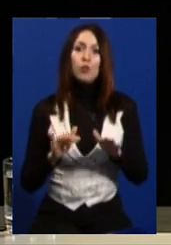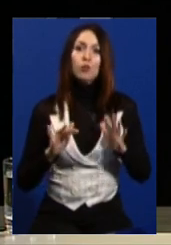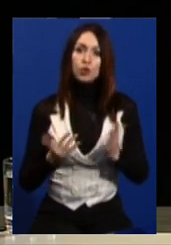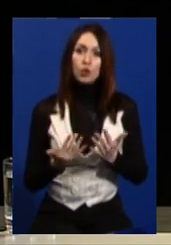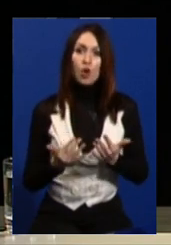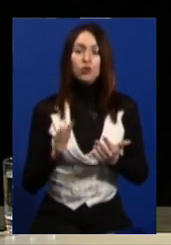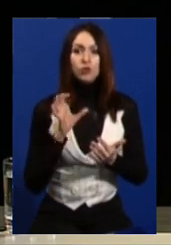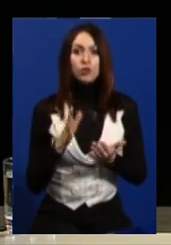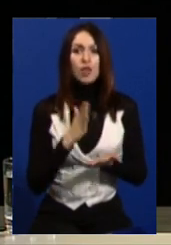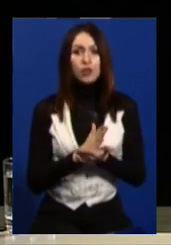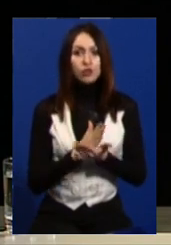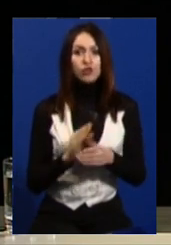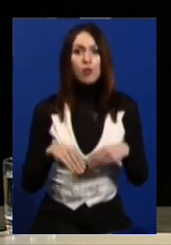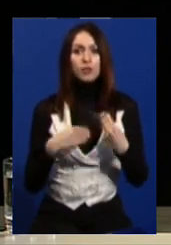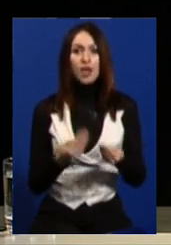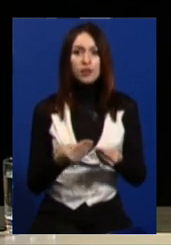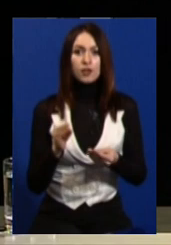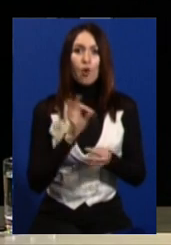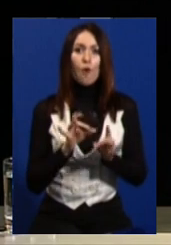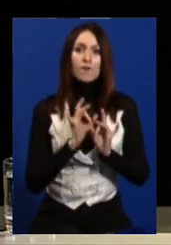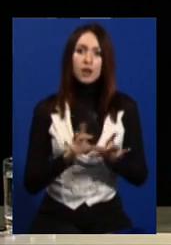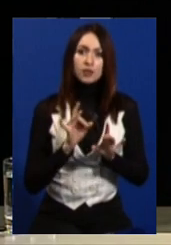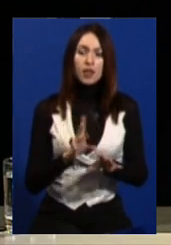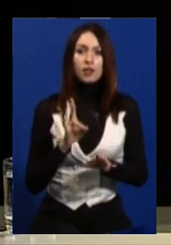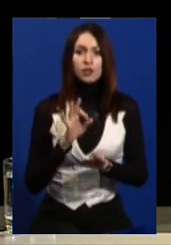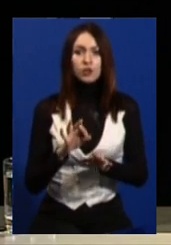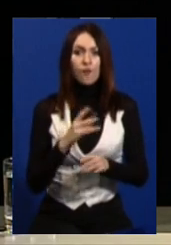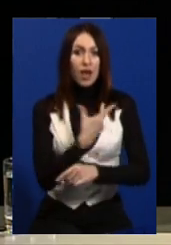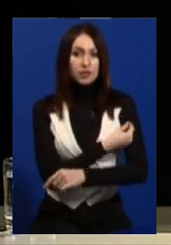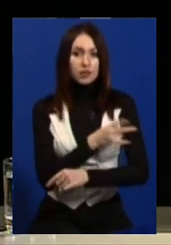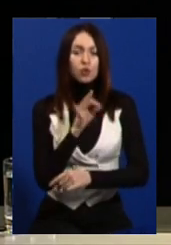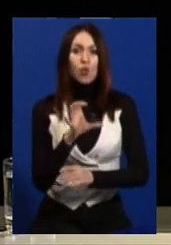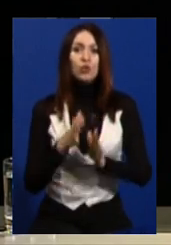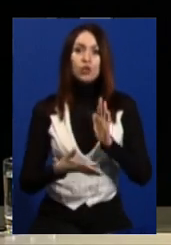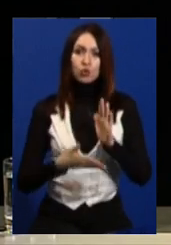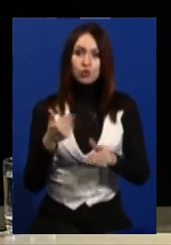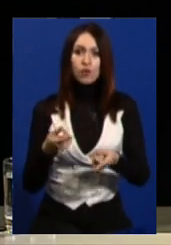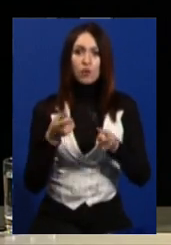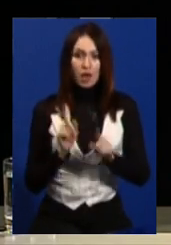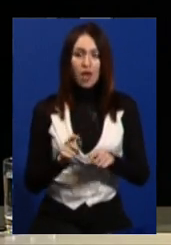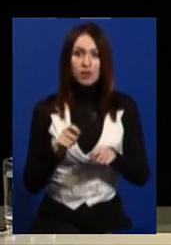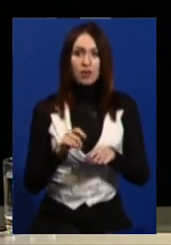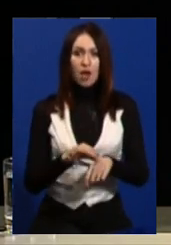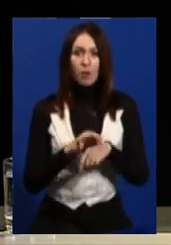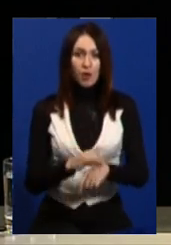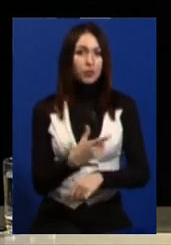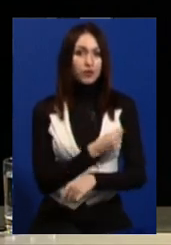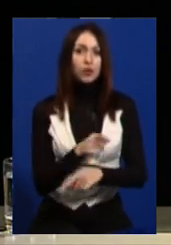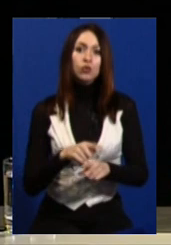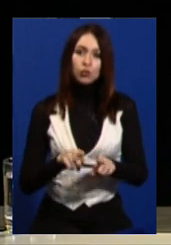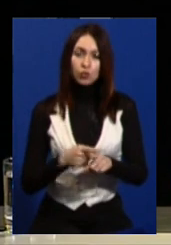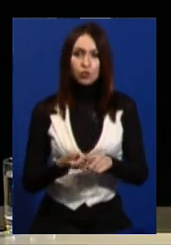с наличием данных о вакцинации, но с отсутствием реально проведенных прививок, здесь тоже очень